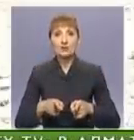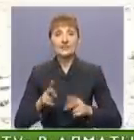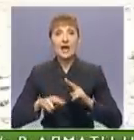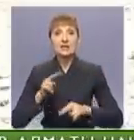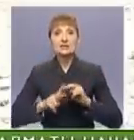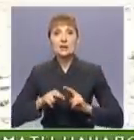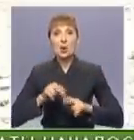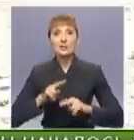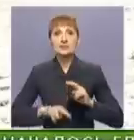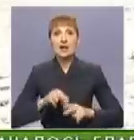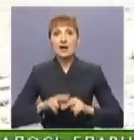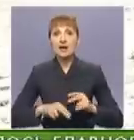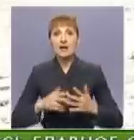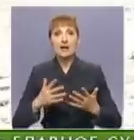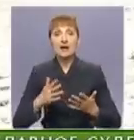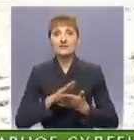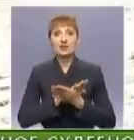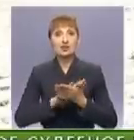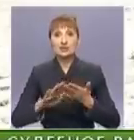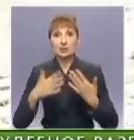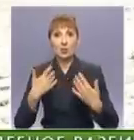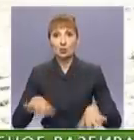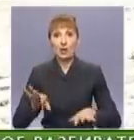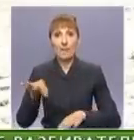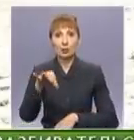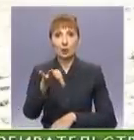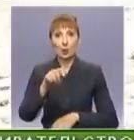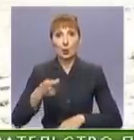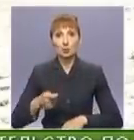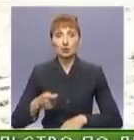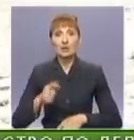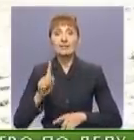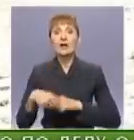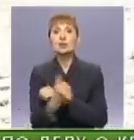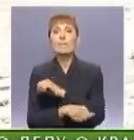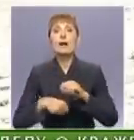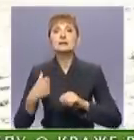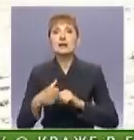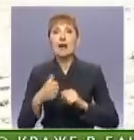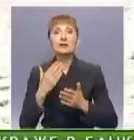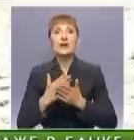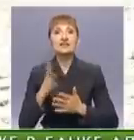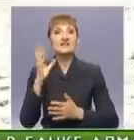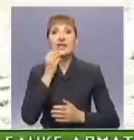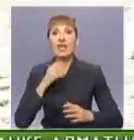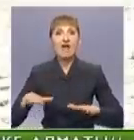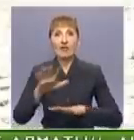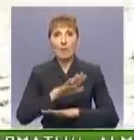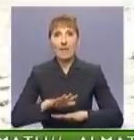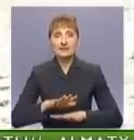строится чистовом отделке, то есть, и также материалы являются все европейскими, то